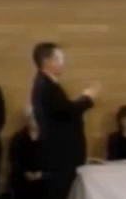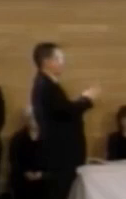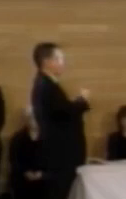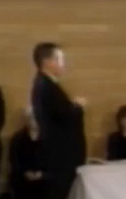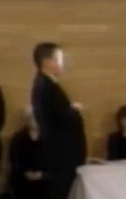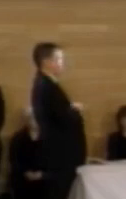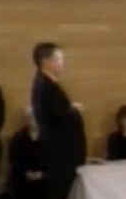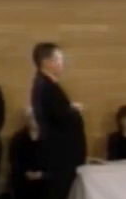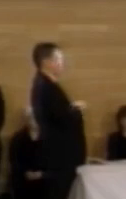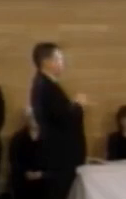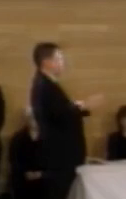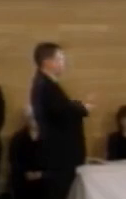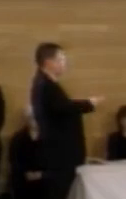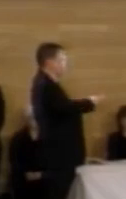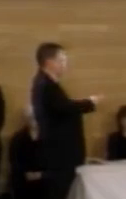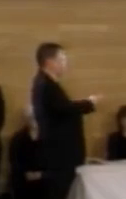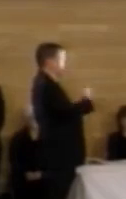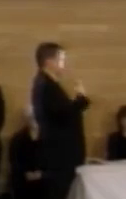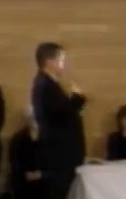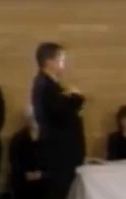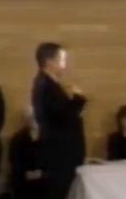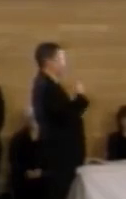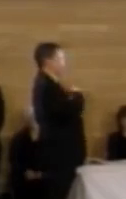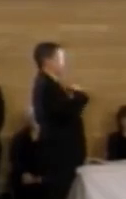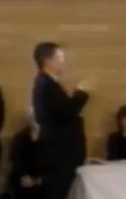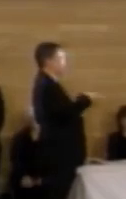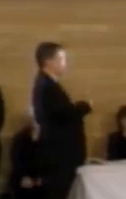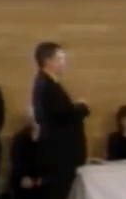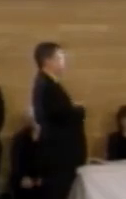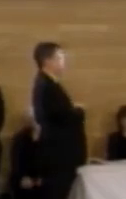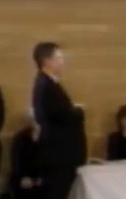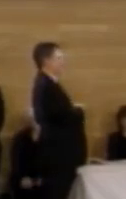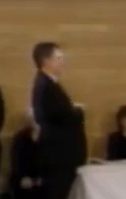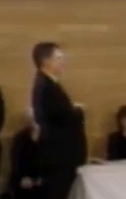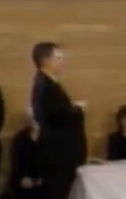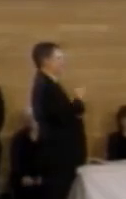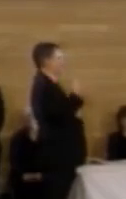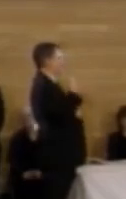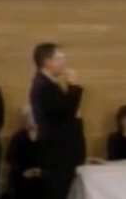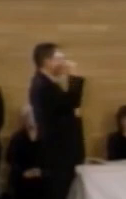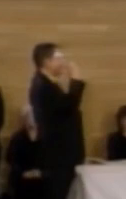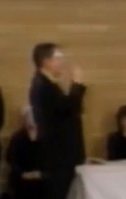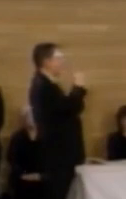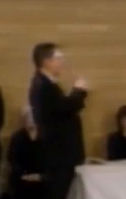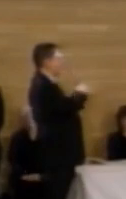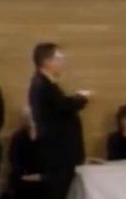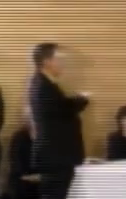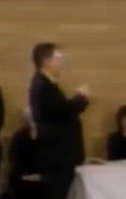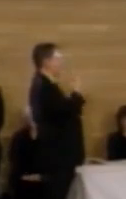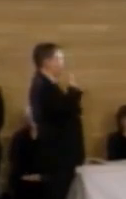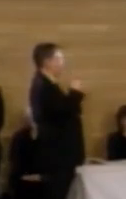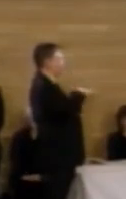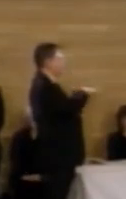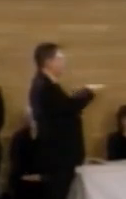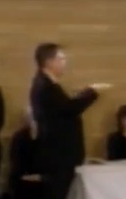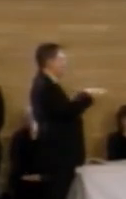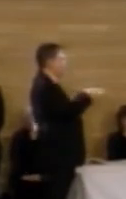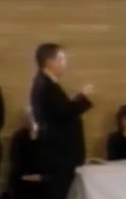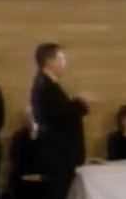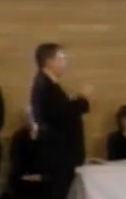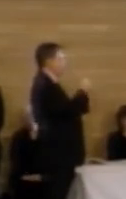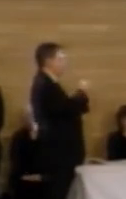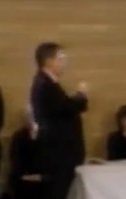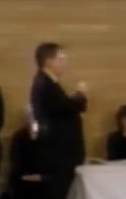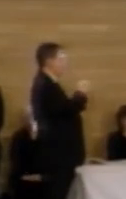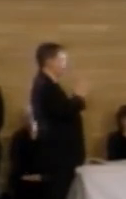の一翼を担うことができました。高田松原津波復興記念公園にある東日